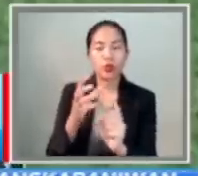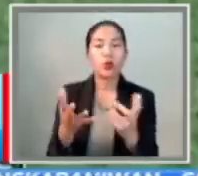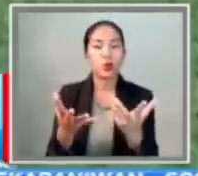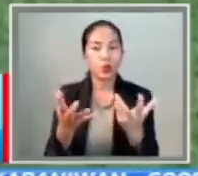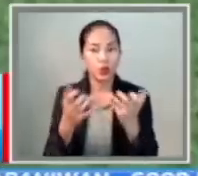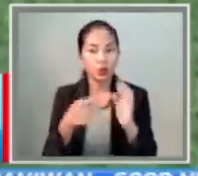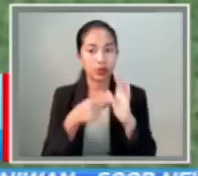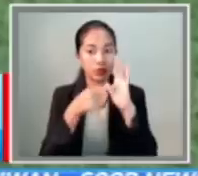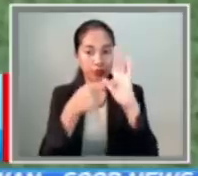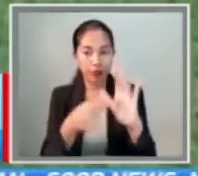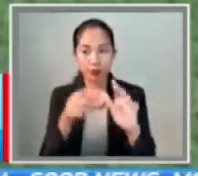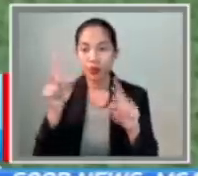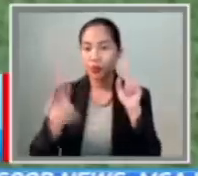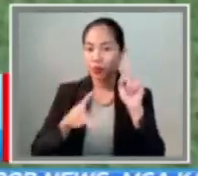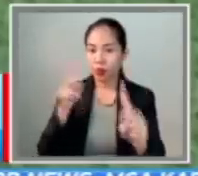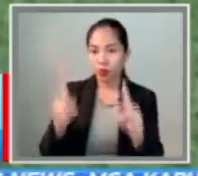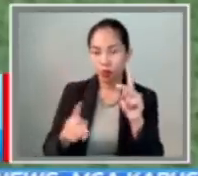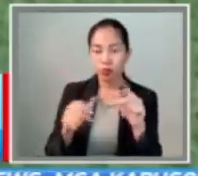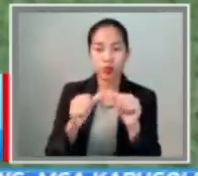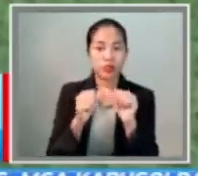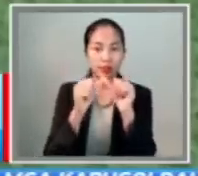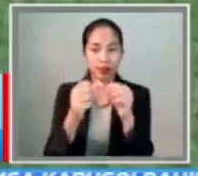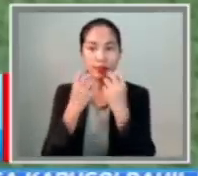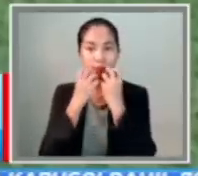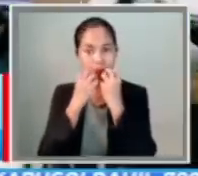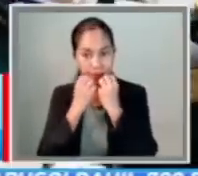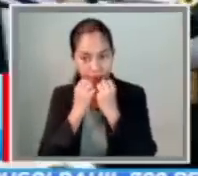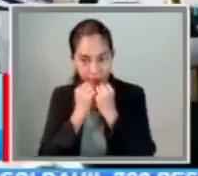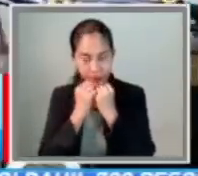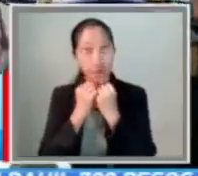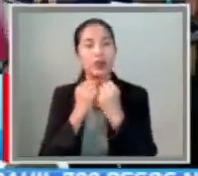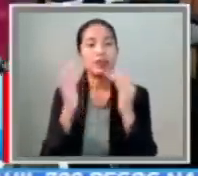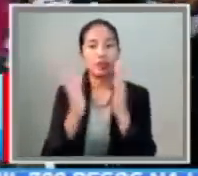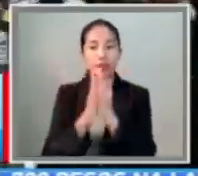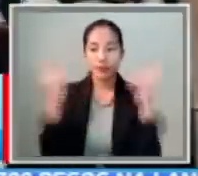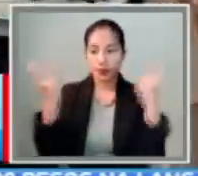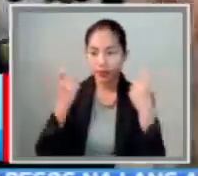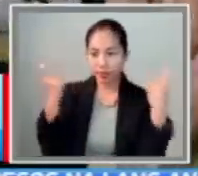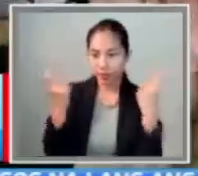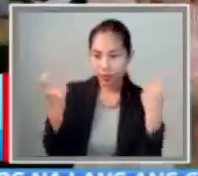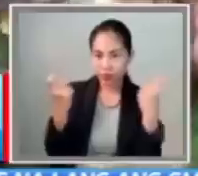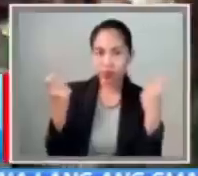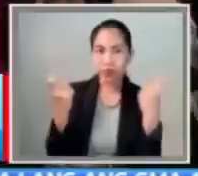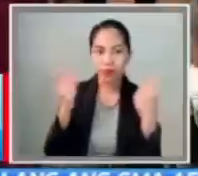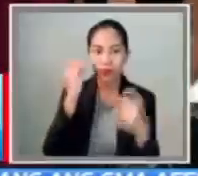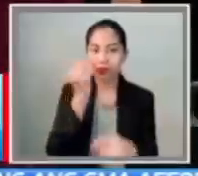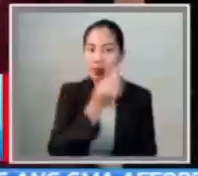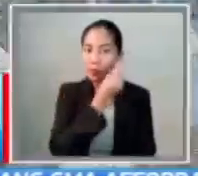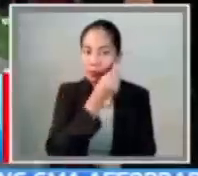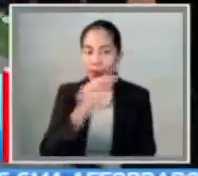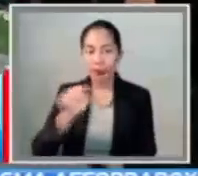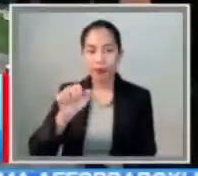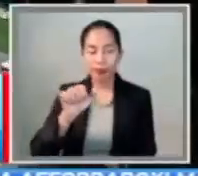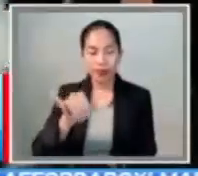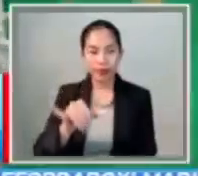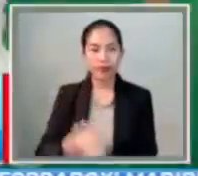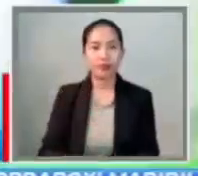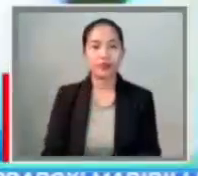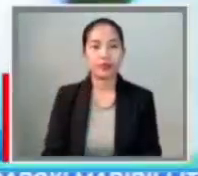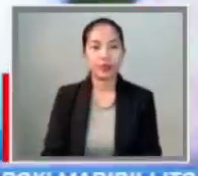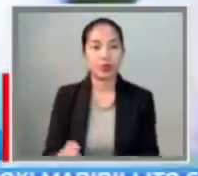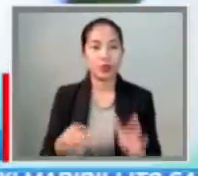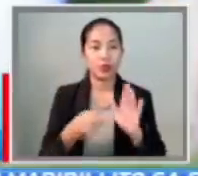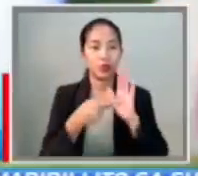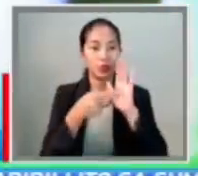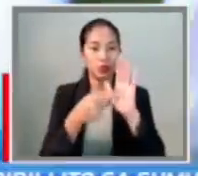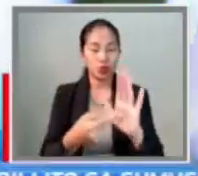para manatili pa rin buhay ang selebrasyon natin ng Flores de Mayo. Tampok dito ang gawa ng 5 fashion designers.